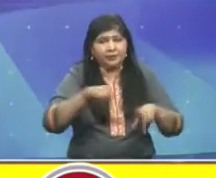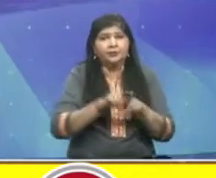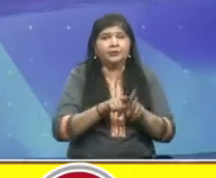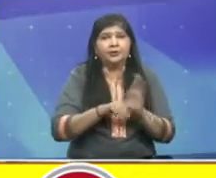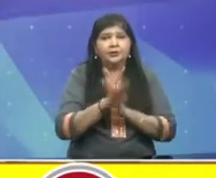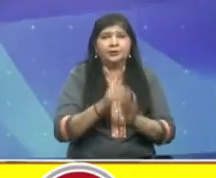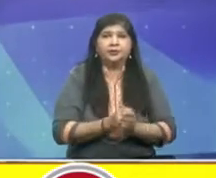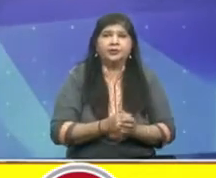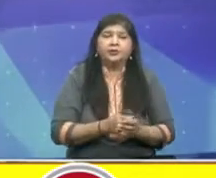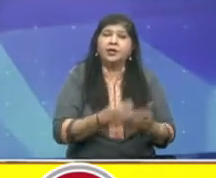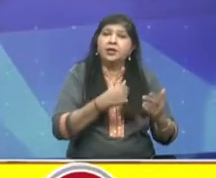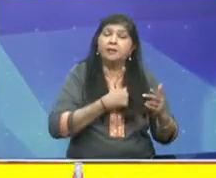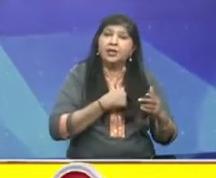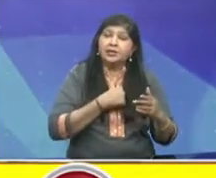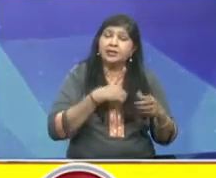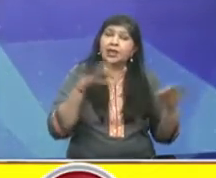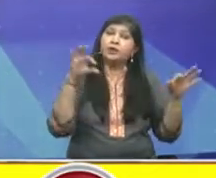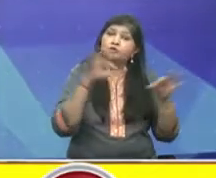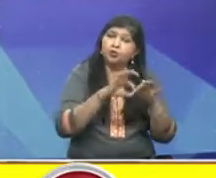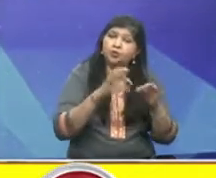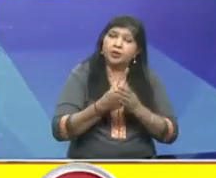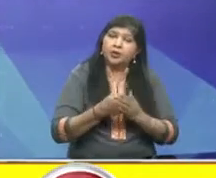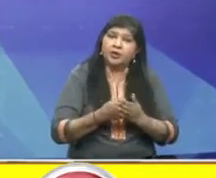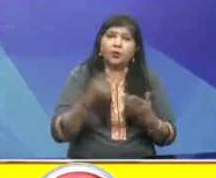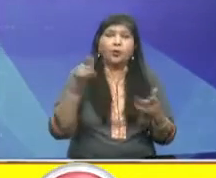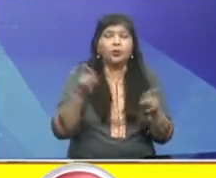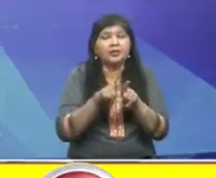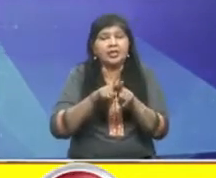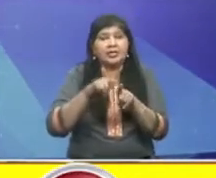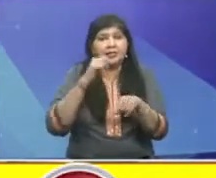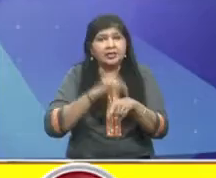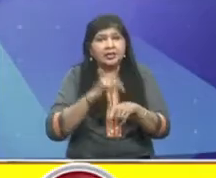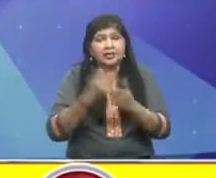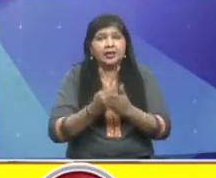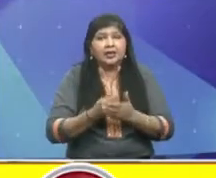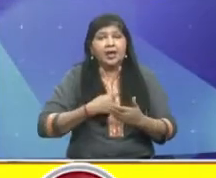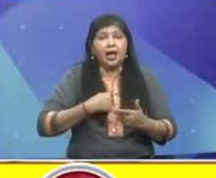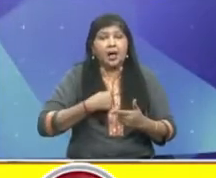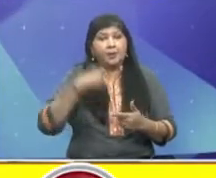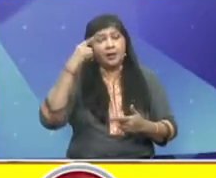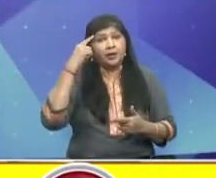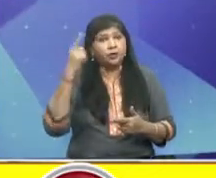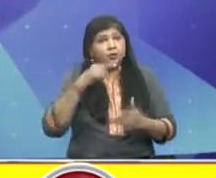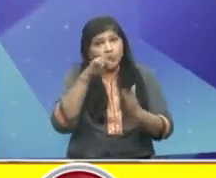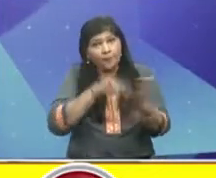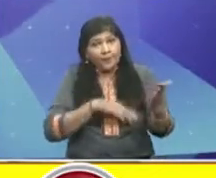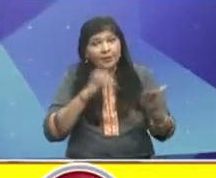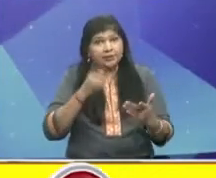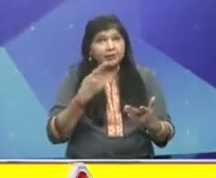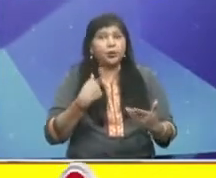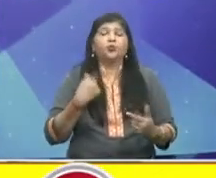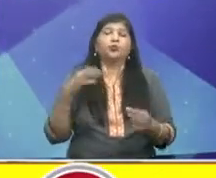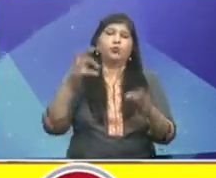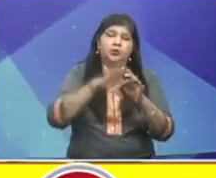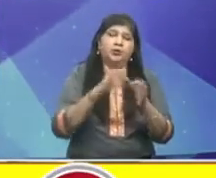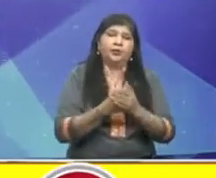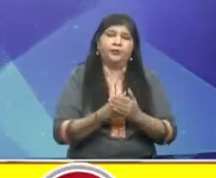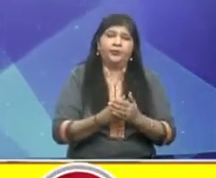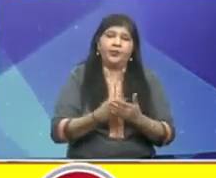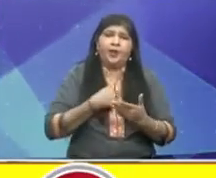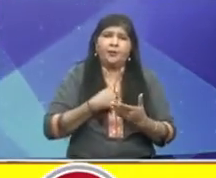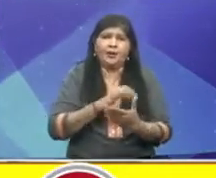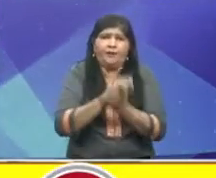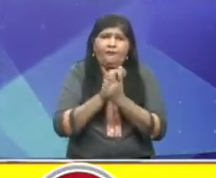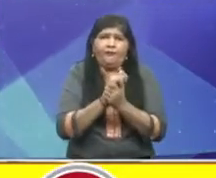है, मन से भी जुड़ रहा है और मकसद से भी जुड़ रहा है। और हमारे गहरे